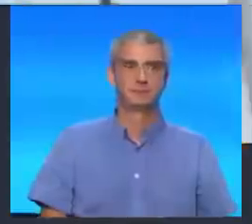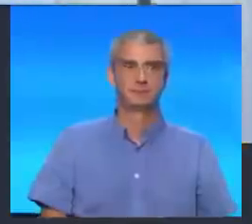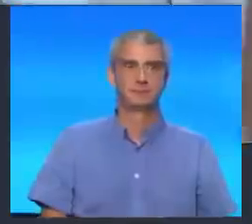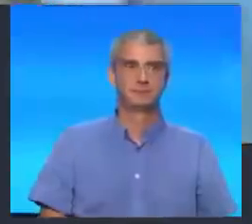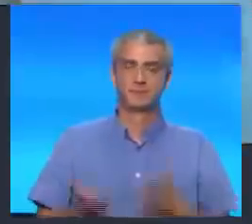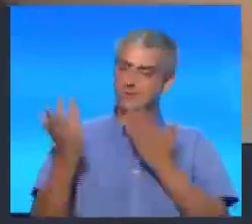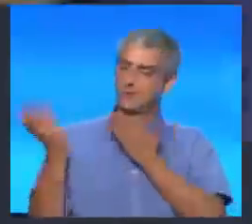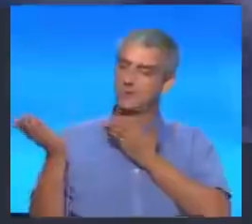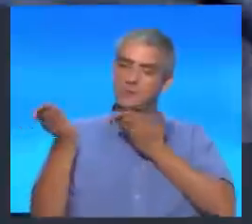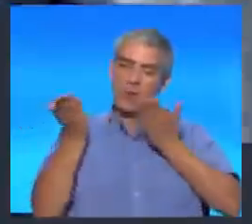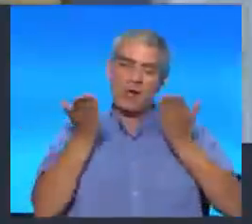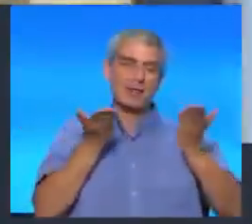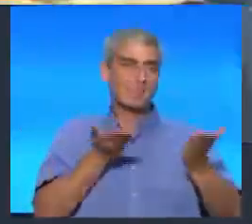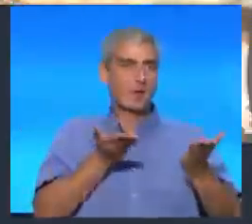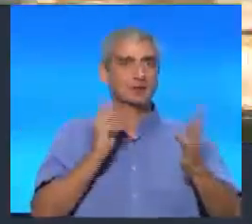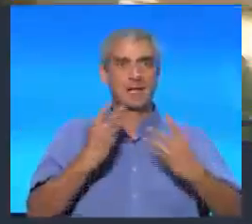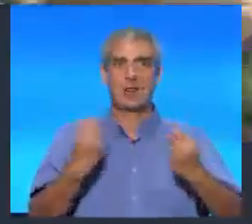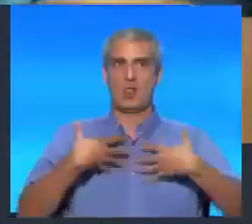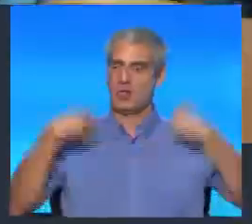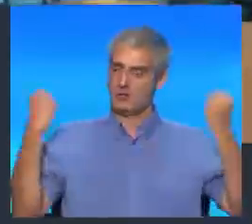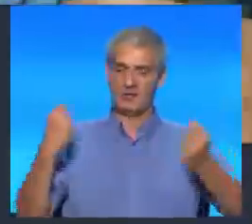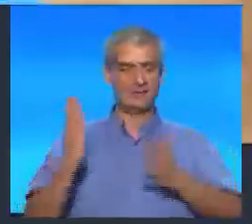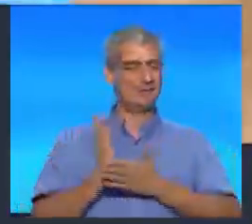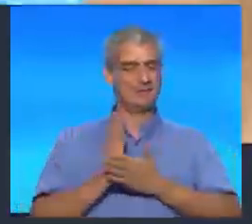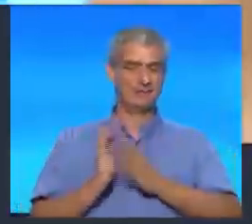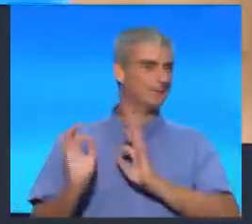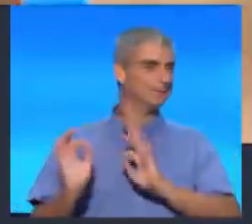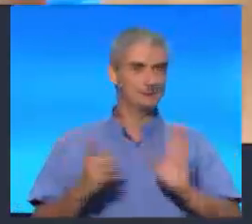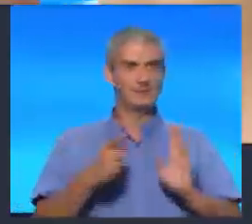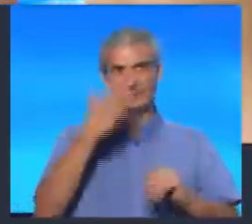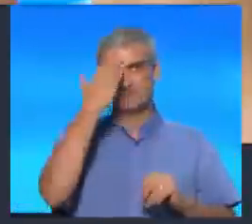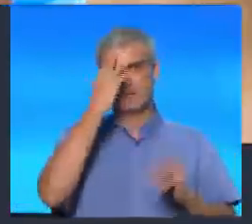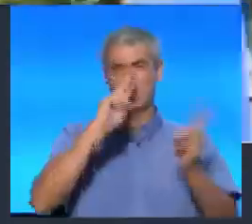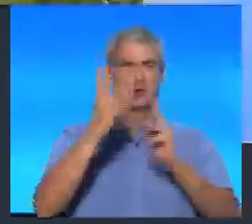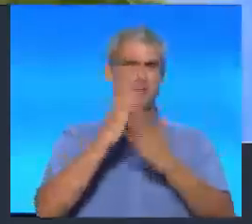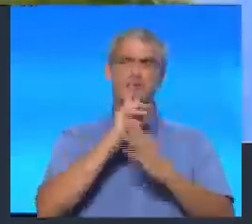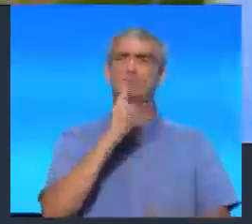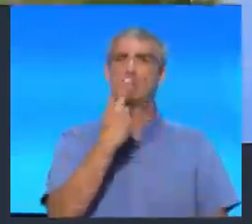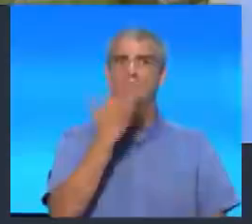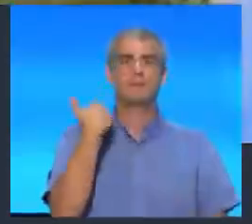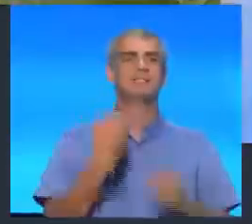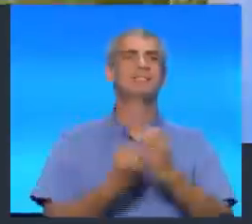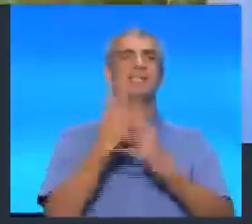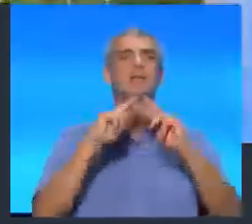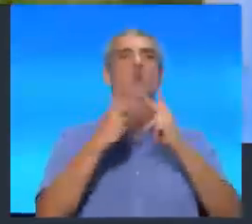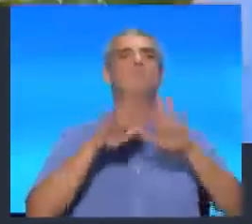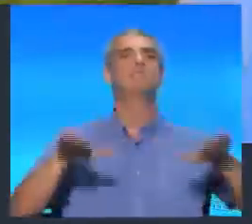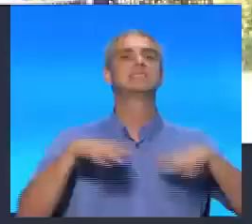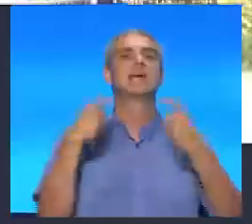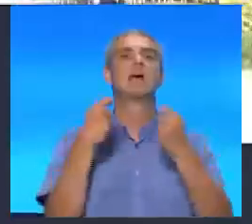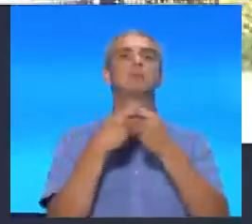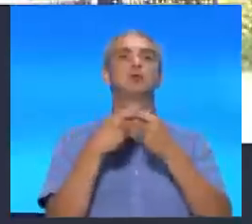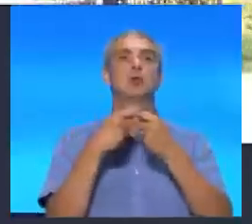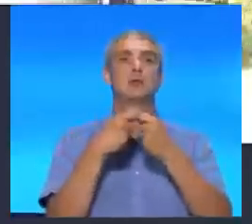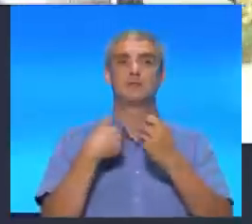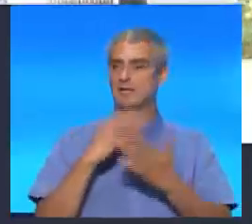ברוכות הבאות, צריכות להוריד את הדברים, ככה להתארגן. הן מכירות זו את זו שנתיים, מאז הקימו קבוצת שחייה משותפת.